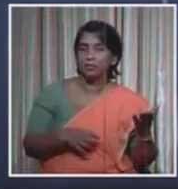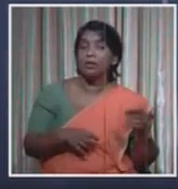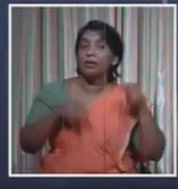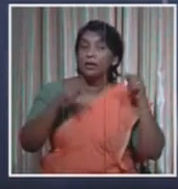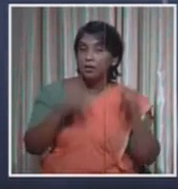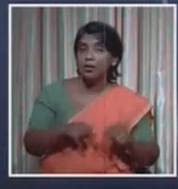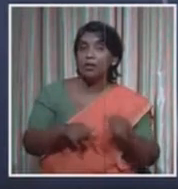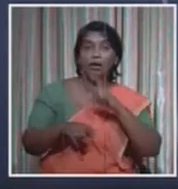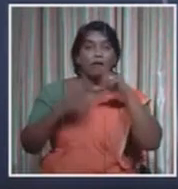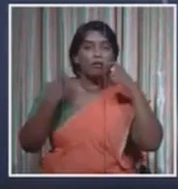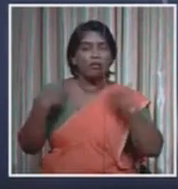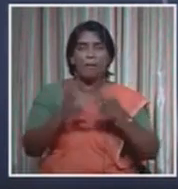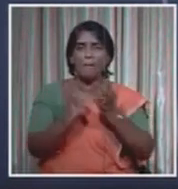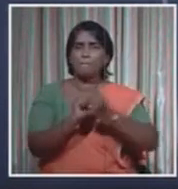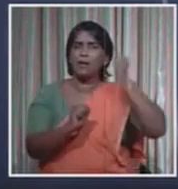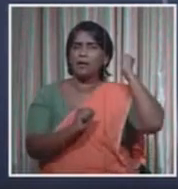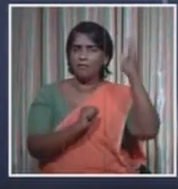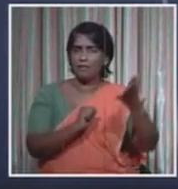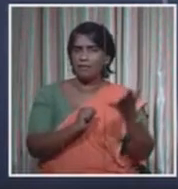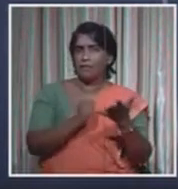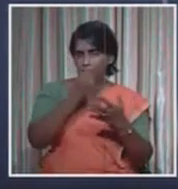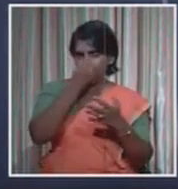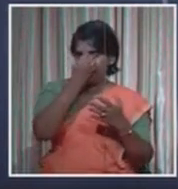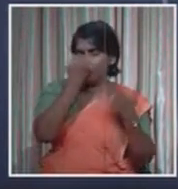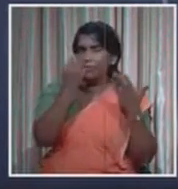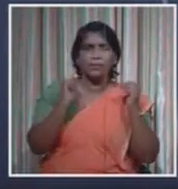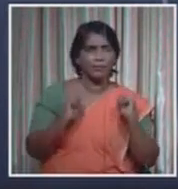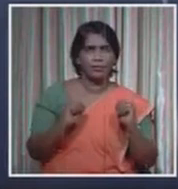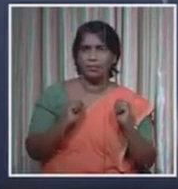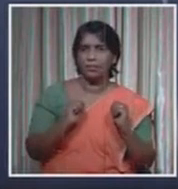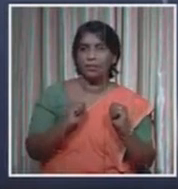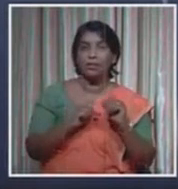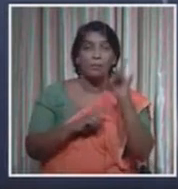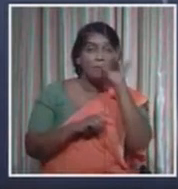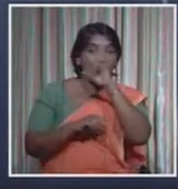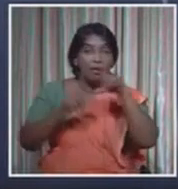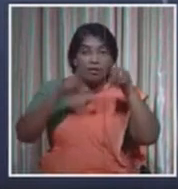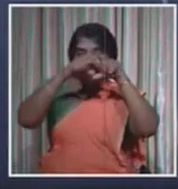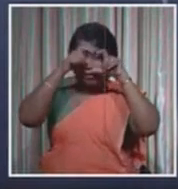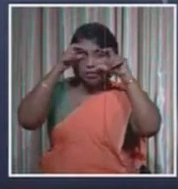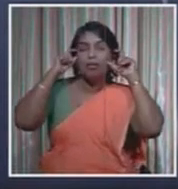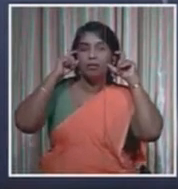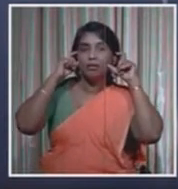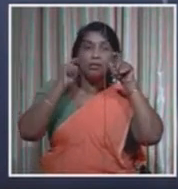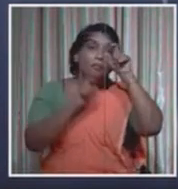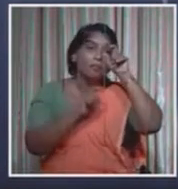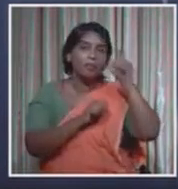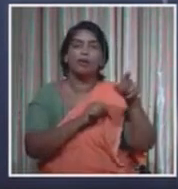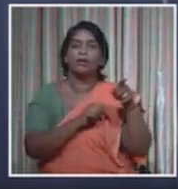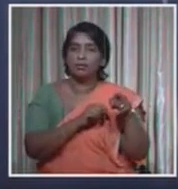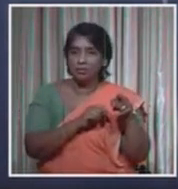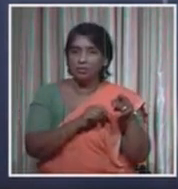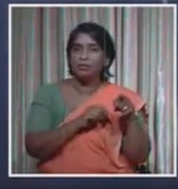ඒ නීතිඥවරයාටත් මඩ ගහන. ඇයි පාට කණ්ණාඩි දාලා මේ මෙයා දිහා බලන්නේ?